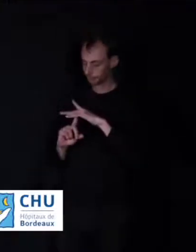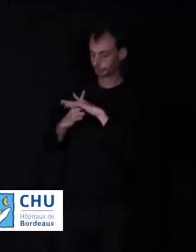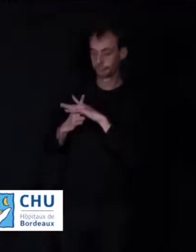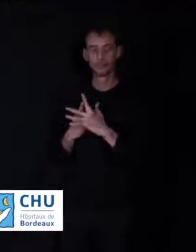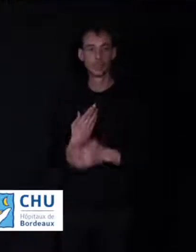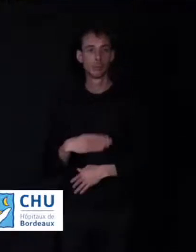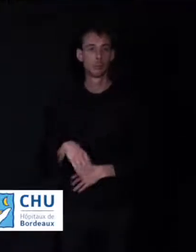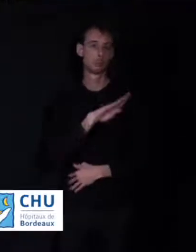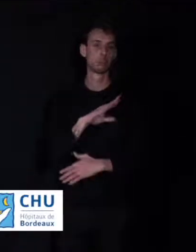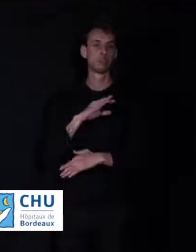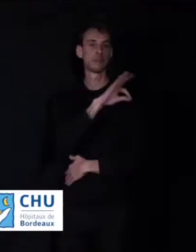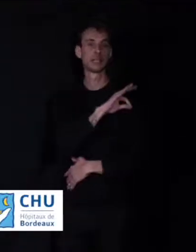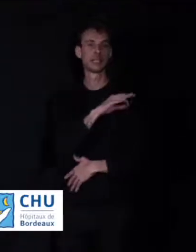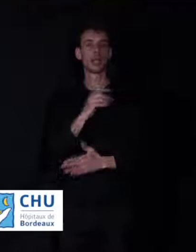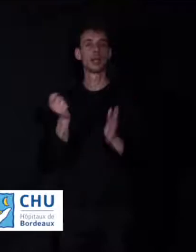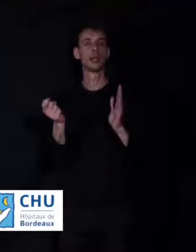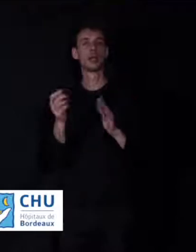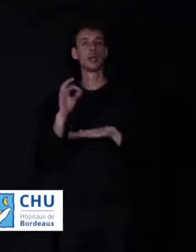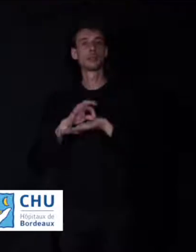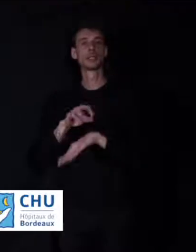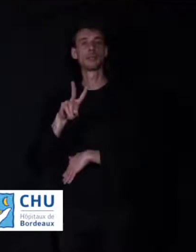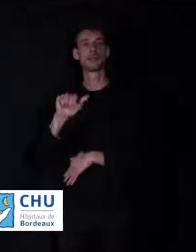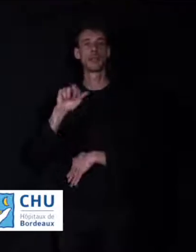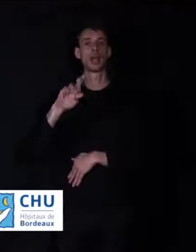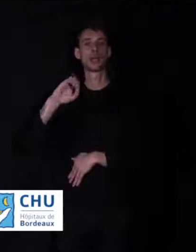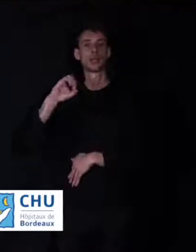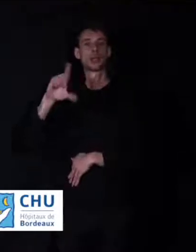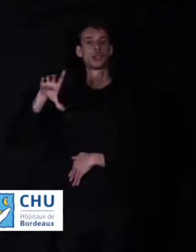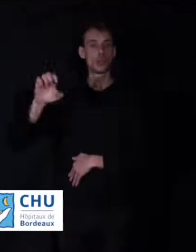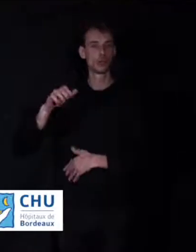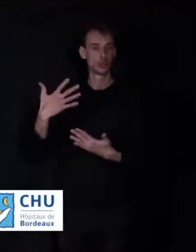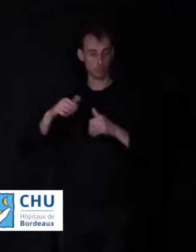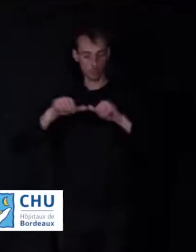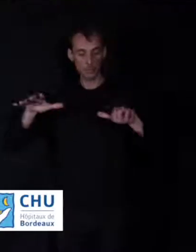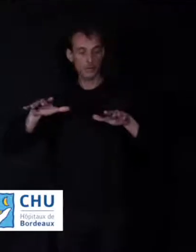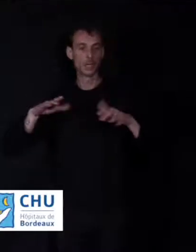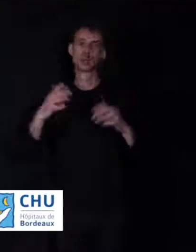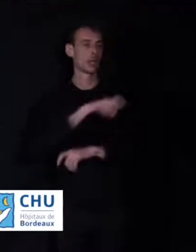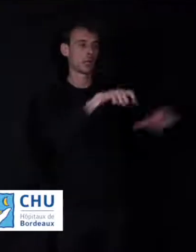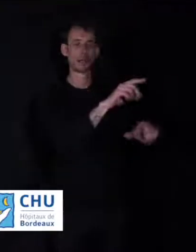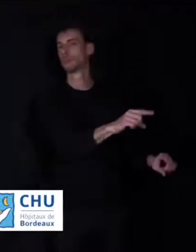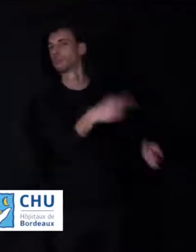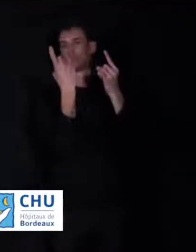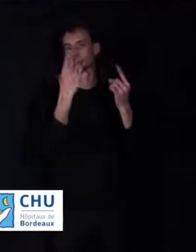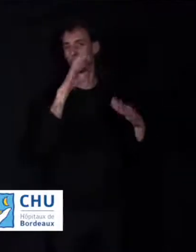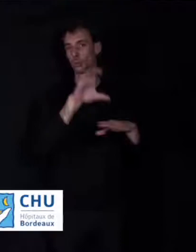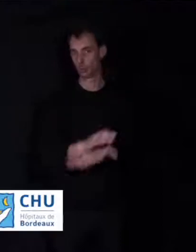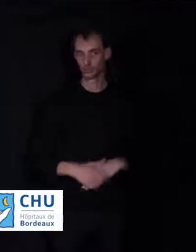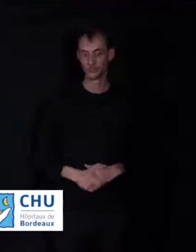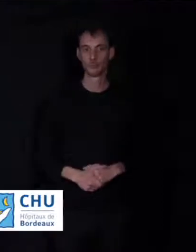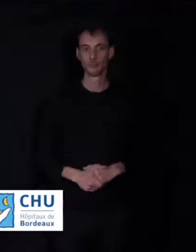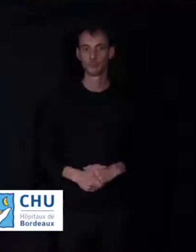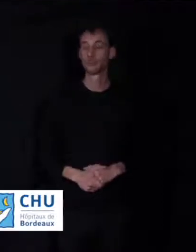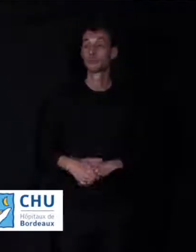vaccination variole et dès 1802, les premiers pamphlets et satires apparaissent. Pasteur et son institut